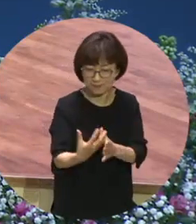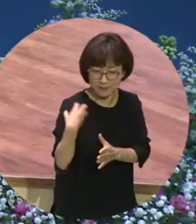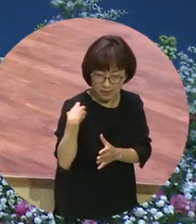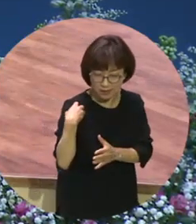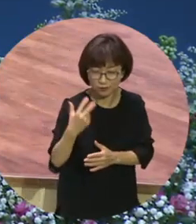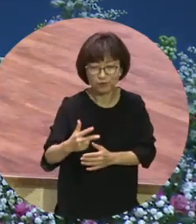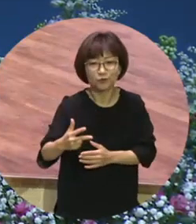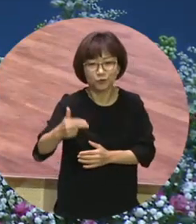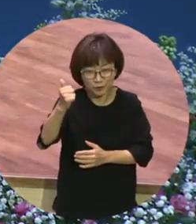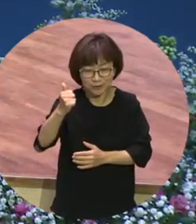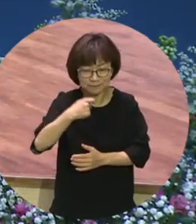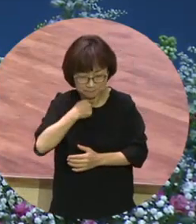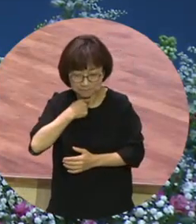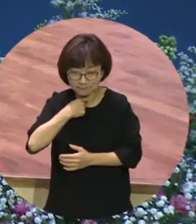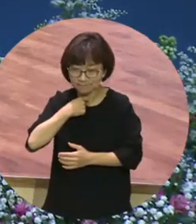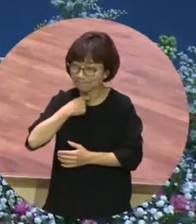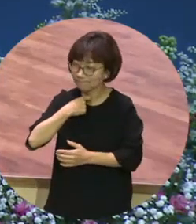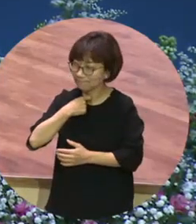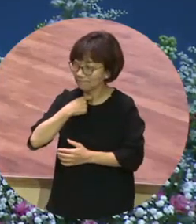가진 것도 없으면서